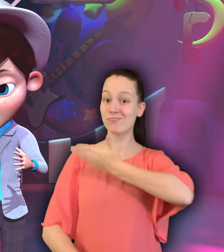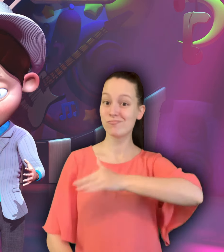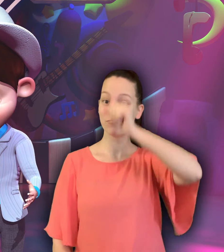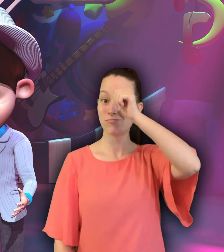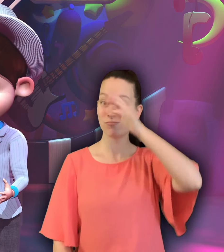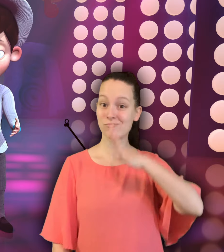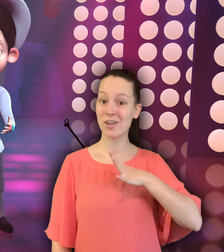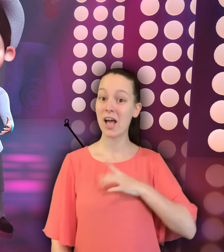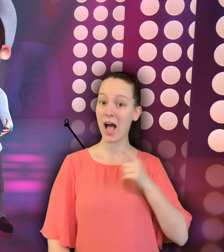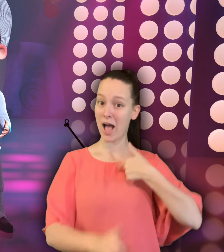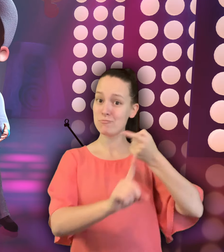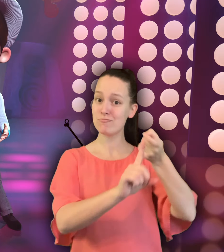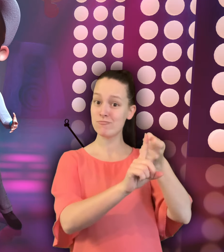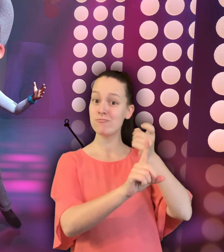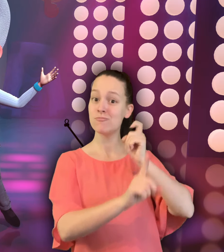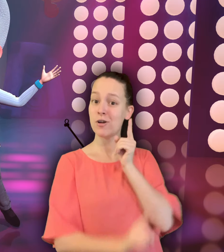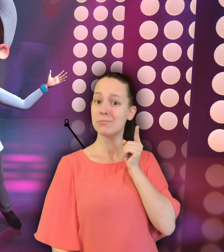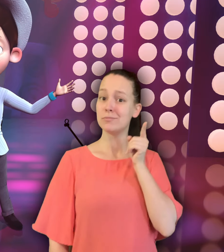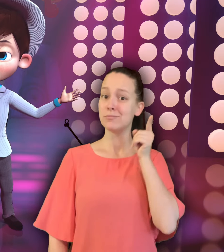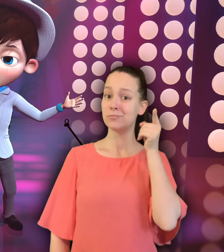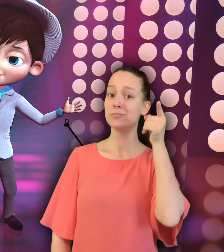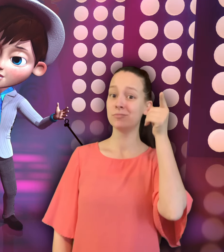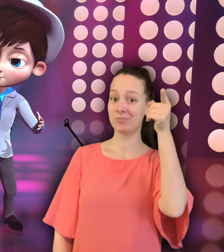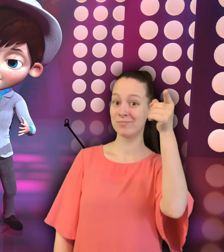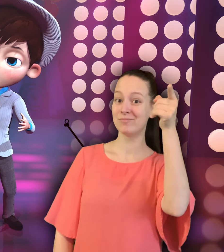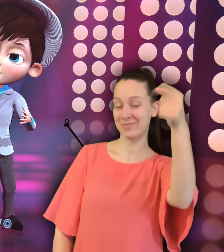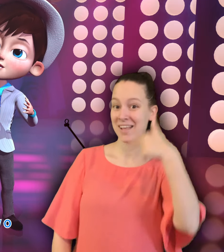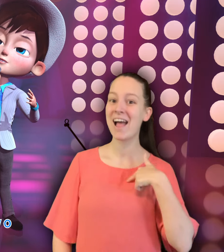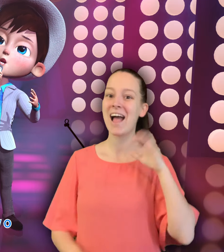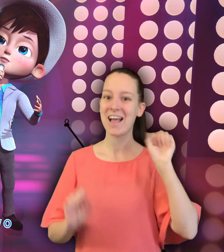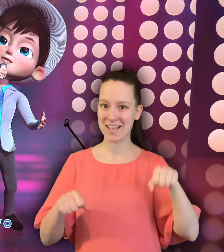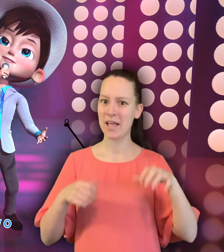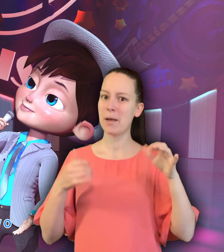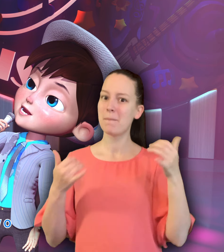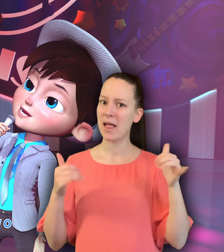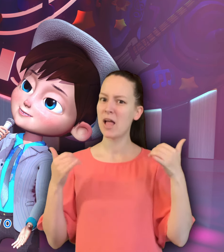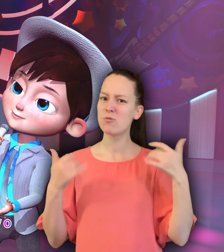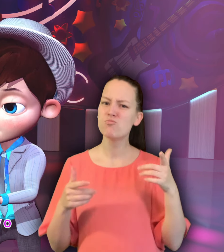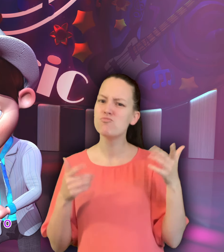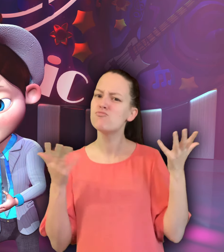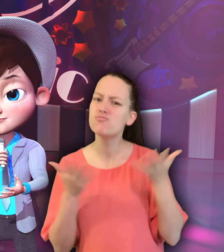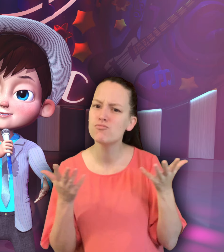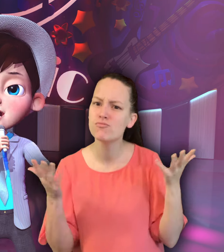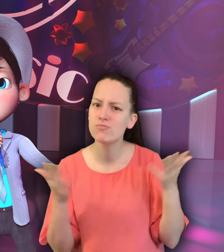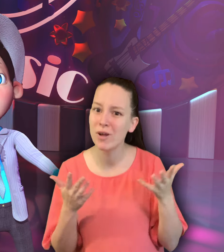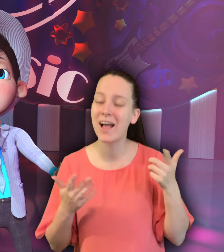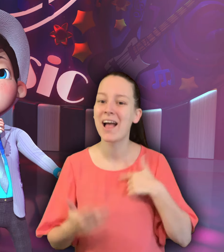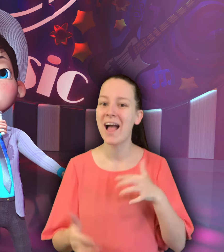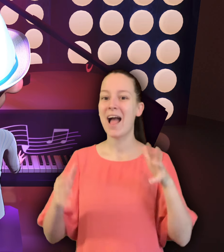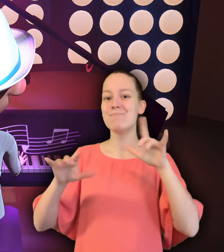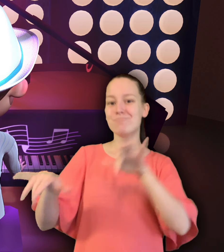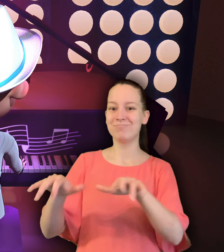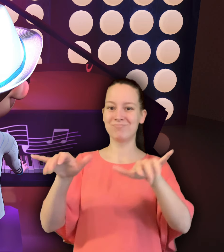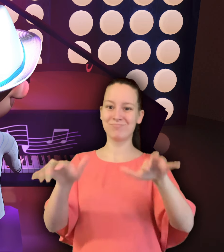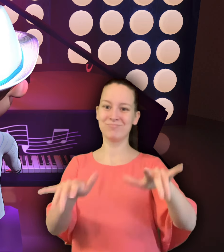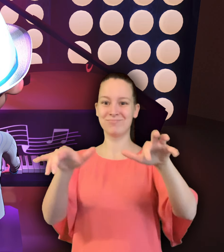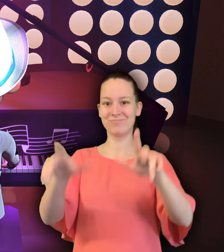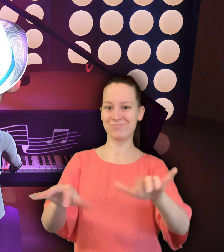私は音楽が得から来た上手にピアノを引いてみ